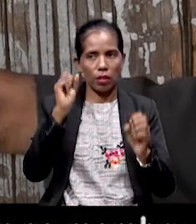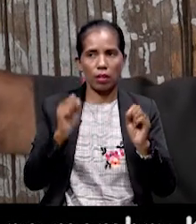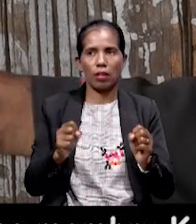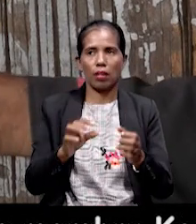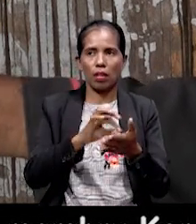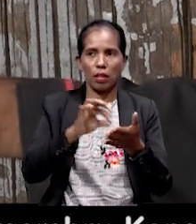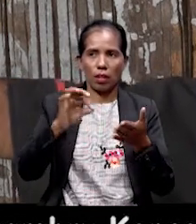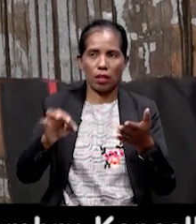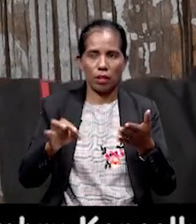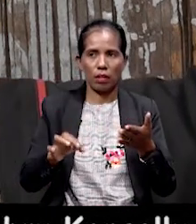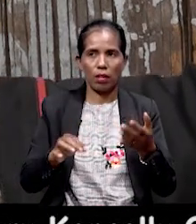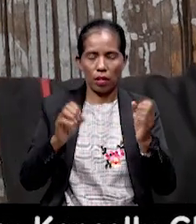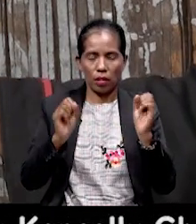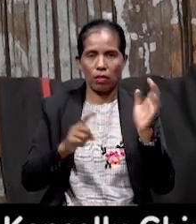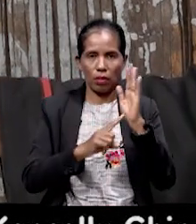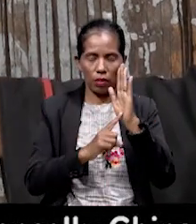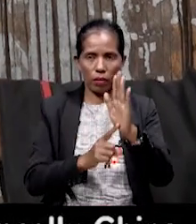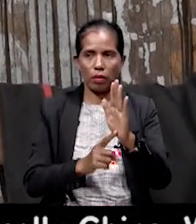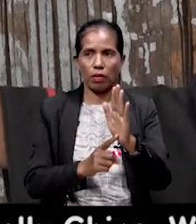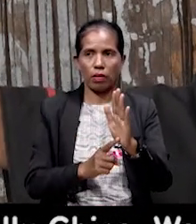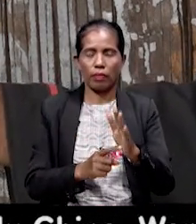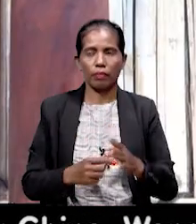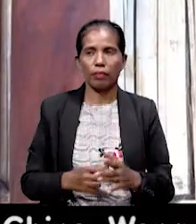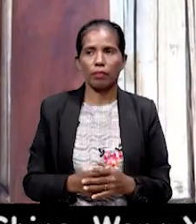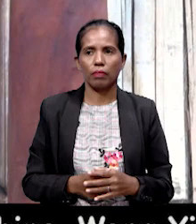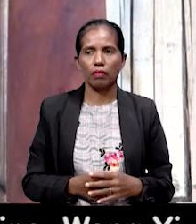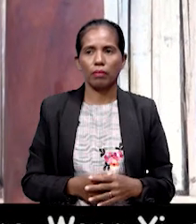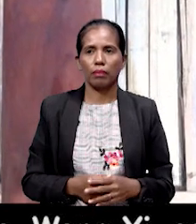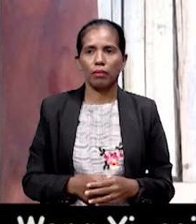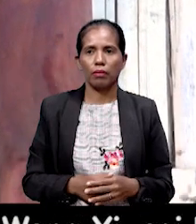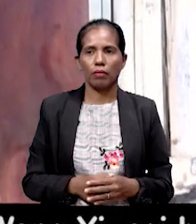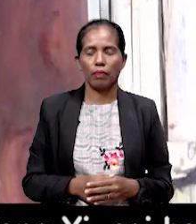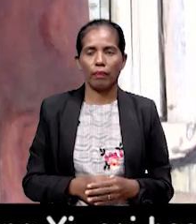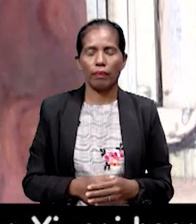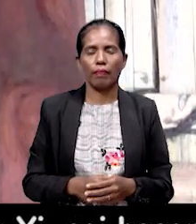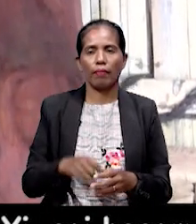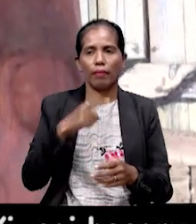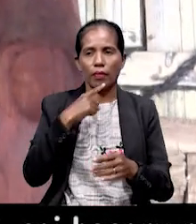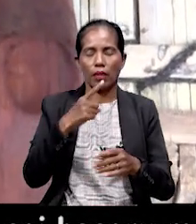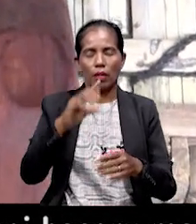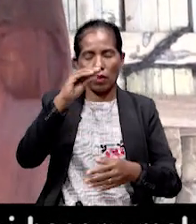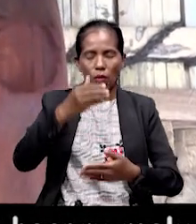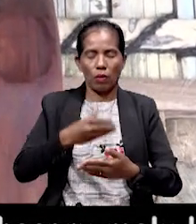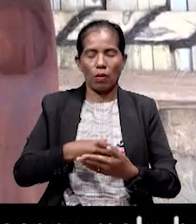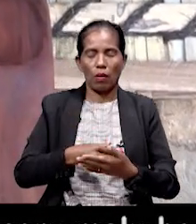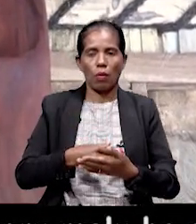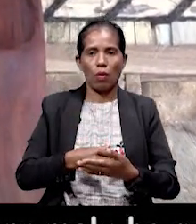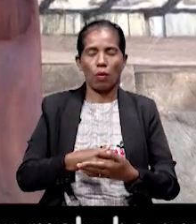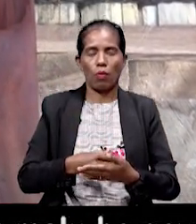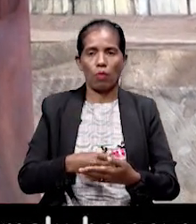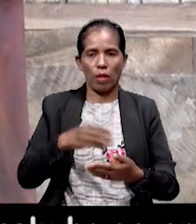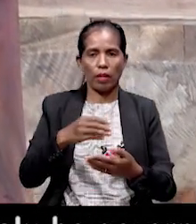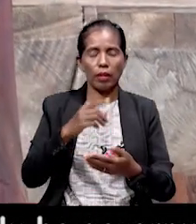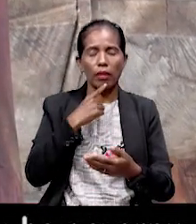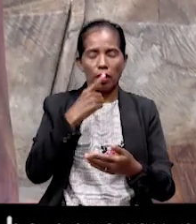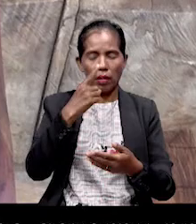plaka ne hutu halu sa sem bot wa zara samai Osvaldo Monteiro hanesang wan mane husi Uma-Lisan heni uta